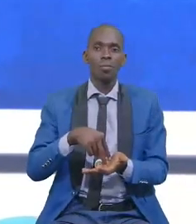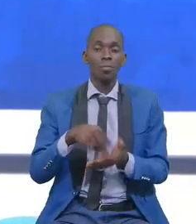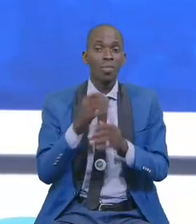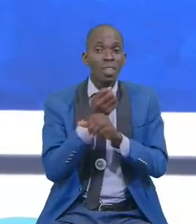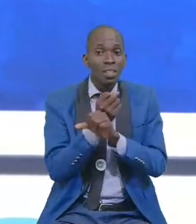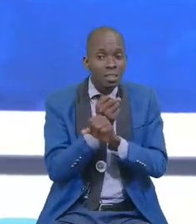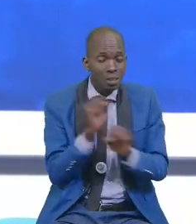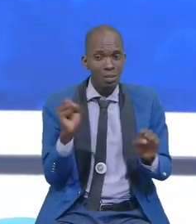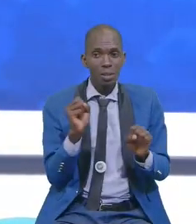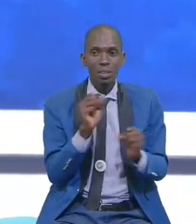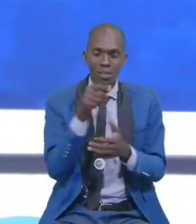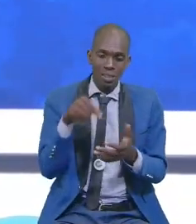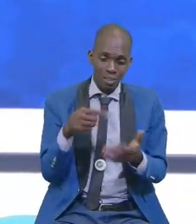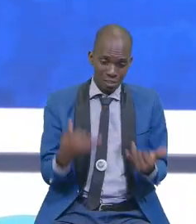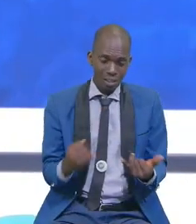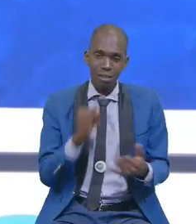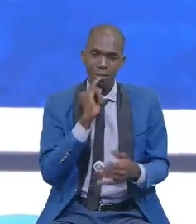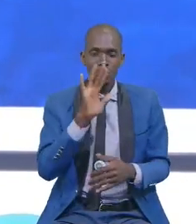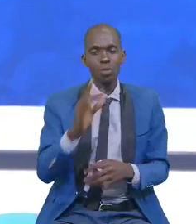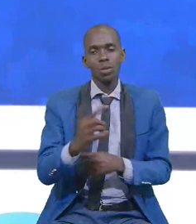Le salut, voici ton jour.